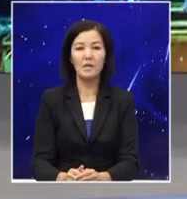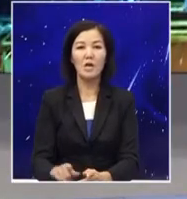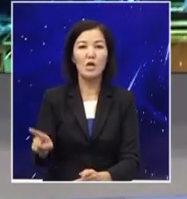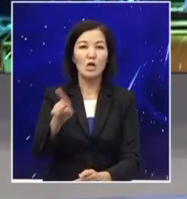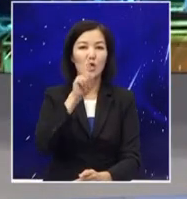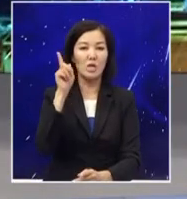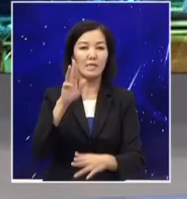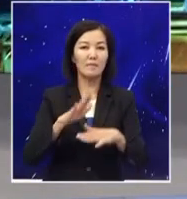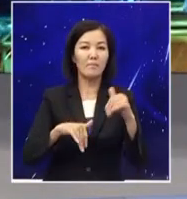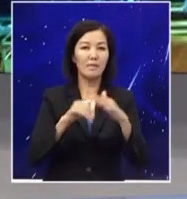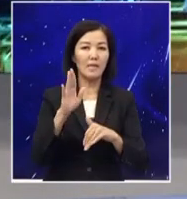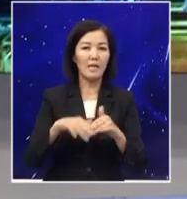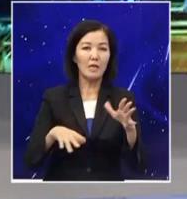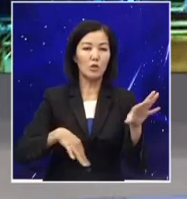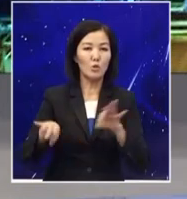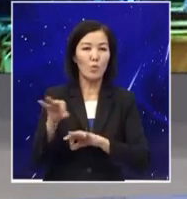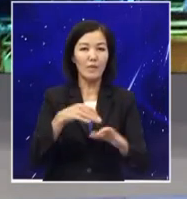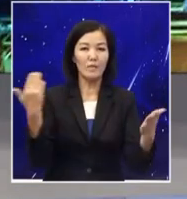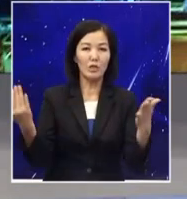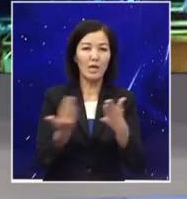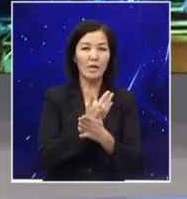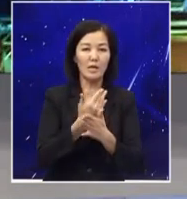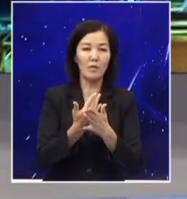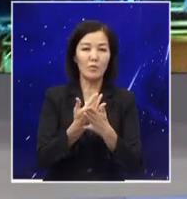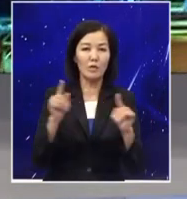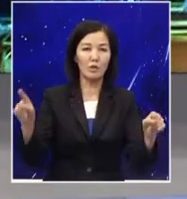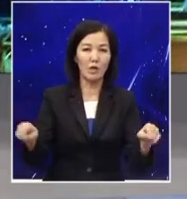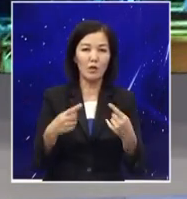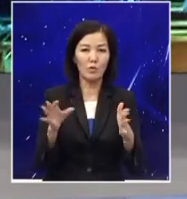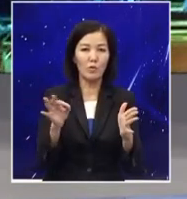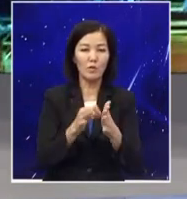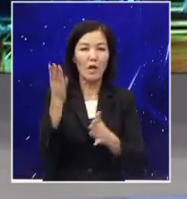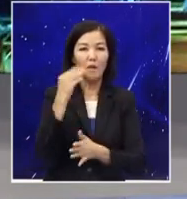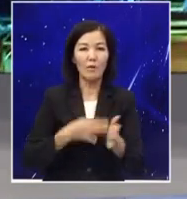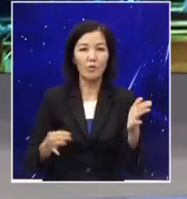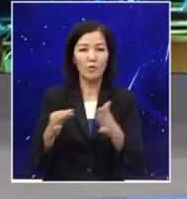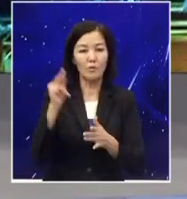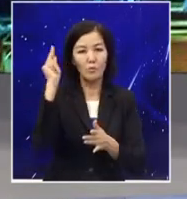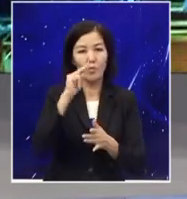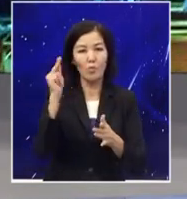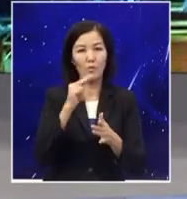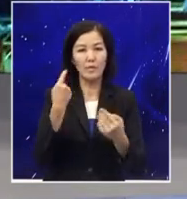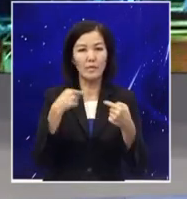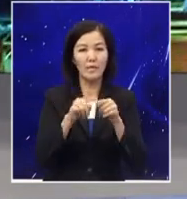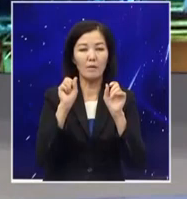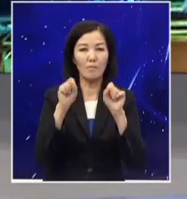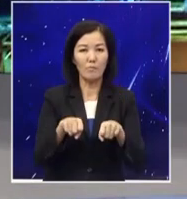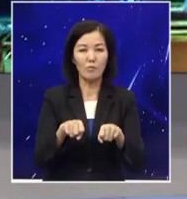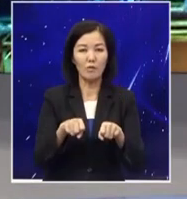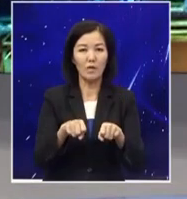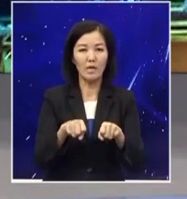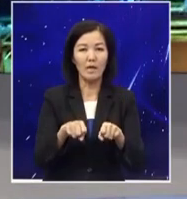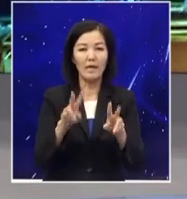Жас маман жобасы жаңғыру мен жаңаруды көздейді. Алматы облысында атаулы бағдарлама аясында оқу орындарының техникалық мүмкіндігі